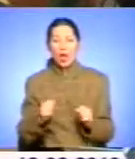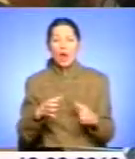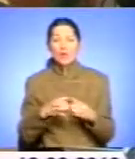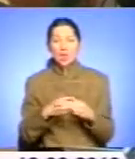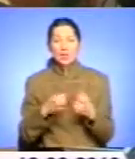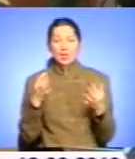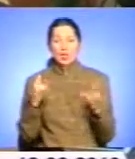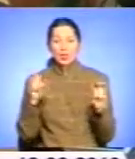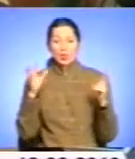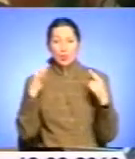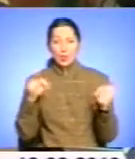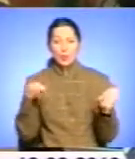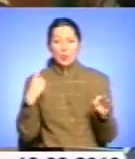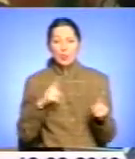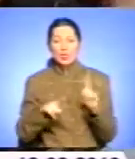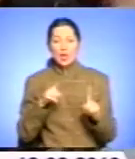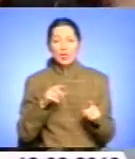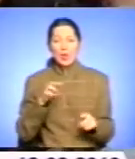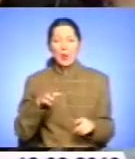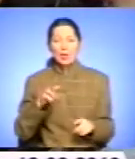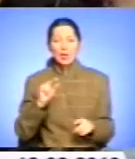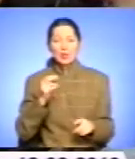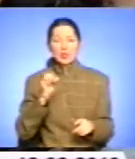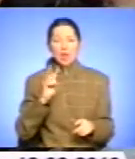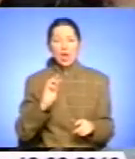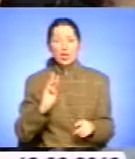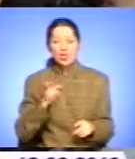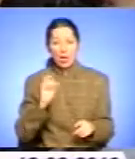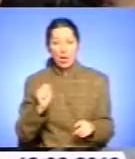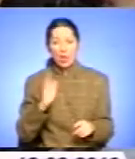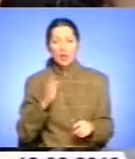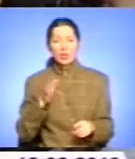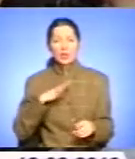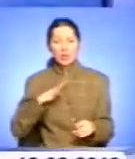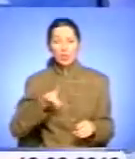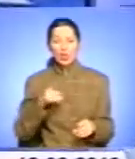раді Марії Чашки і сподівається, що сесія все ж таки відбудеться.